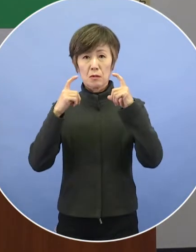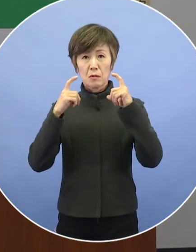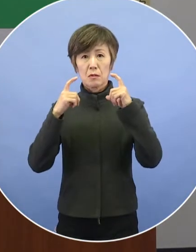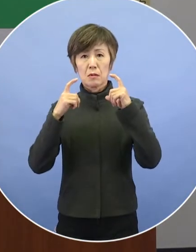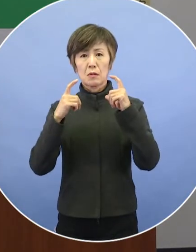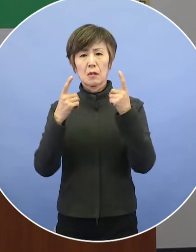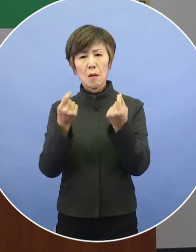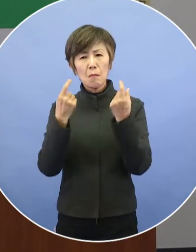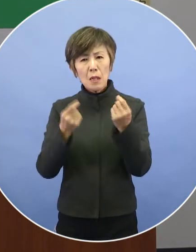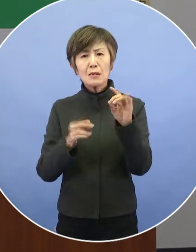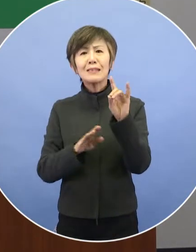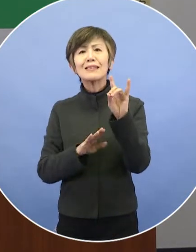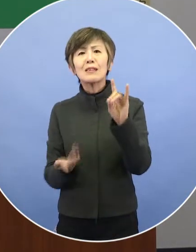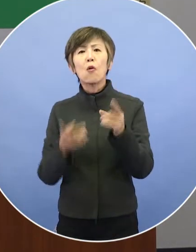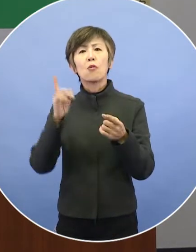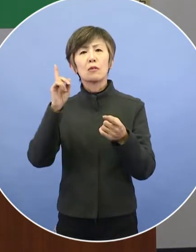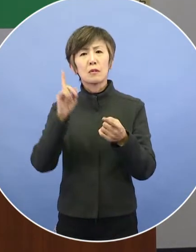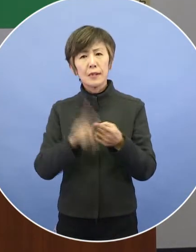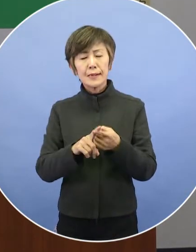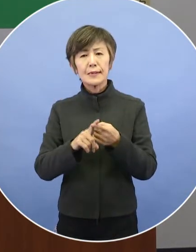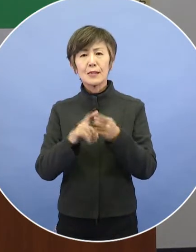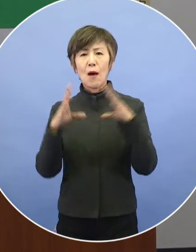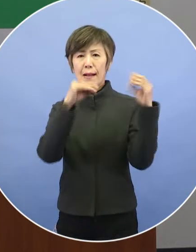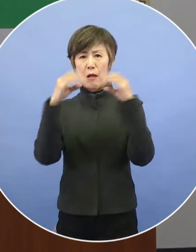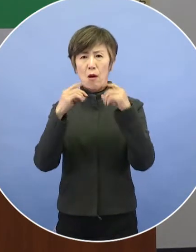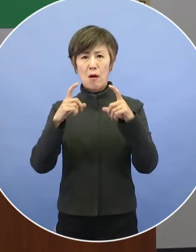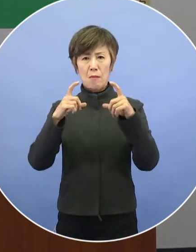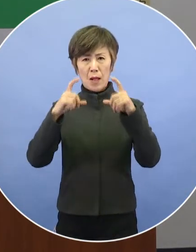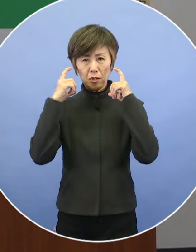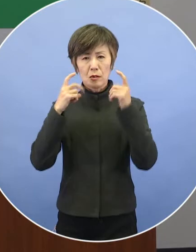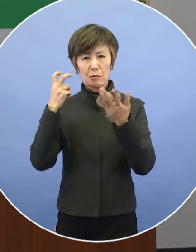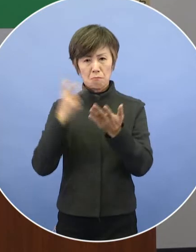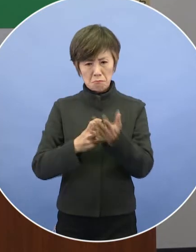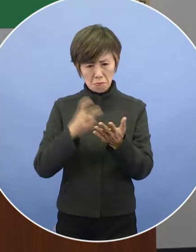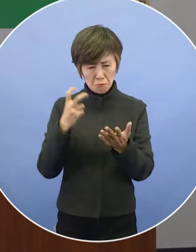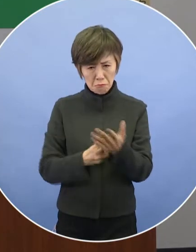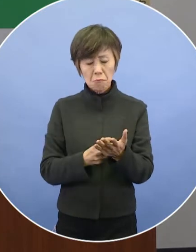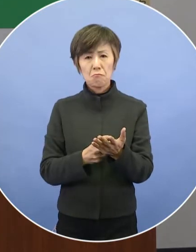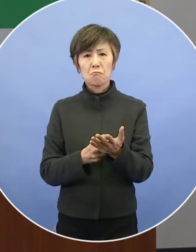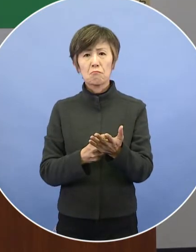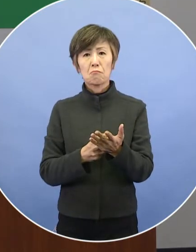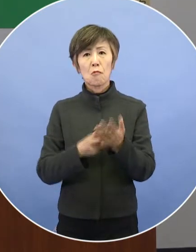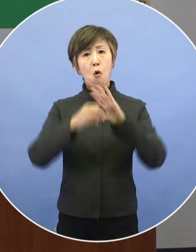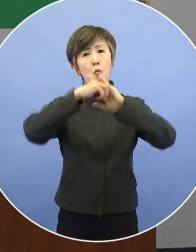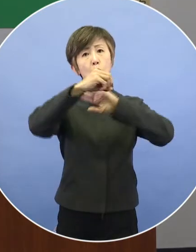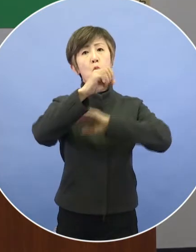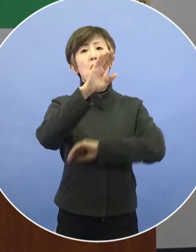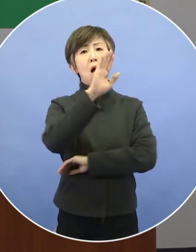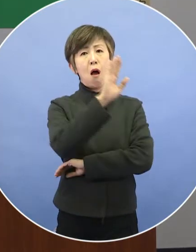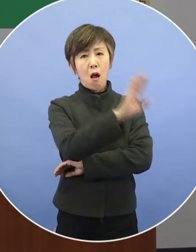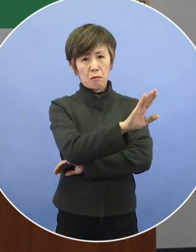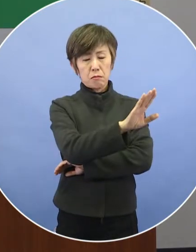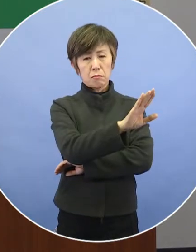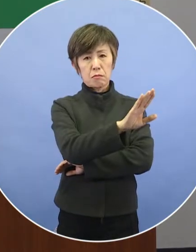はマスクやはり基本的にはですねもうあの会話時のマスクの着用が非常に効果が高いというふう